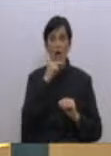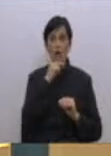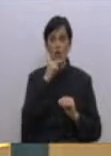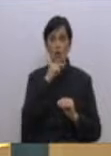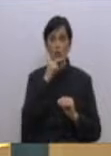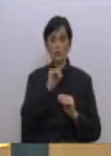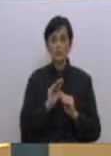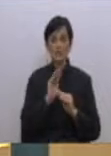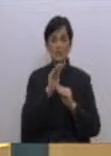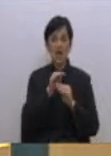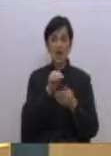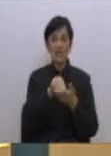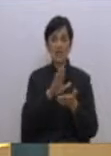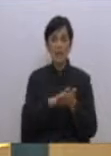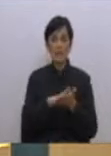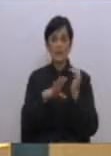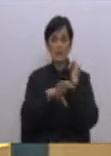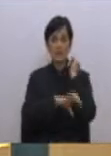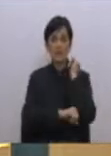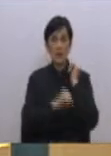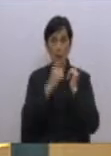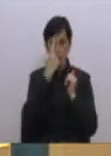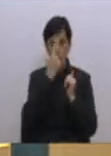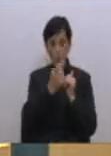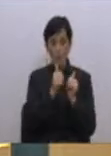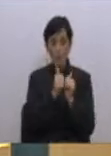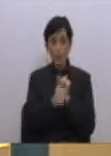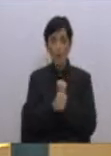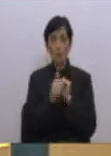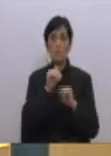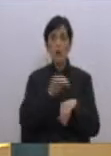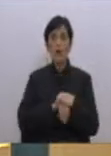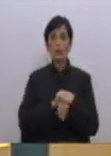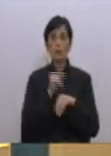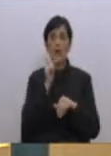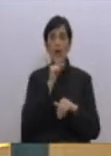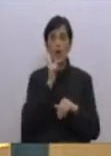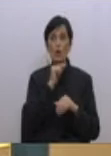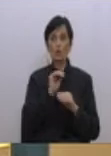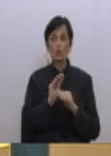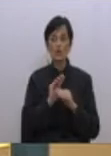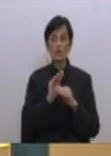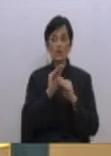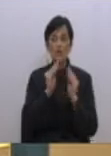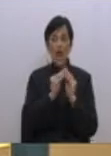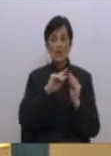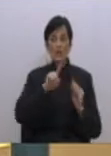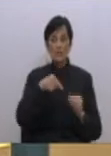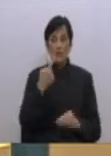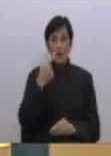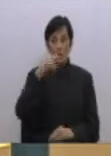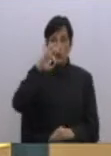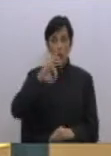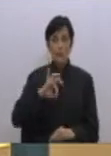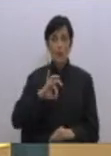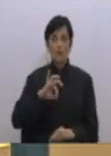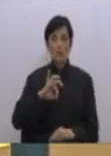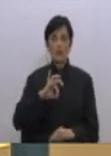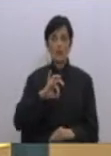ეკონომიკური ზრდა დაფიქსირდა საბოლოო პროგნოზებში. ფაქტობრივმა ეკონომიკურმა ზრდამ შეადგინა